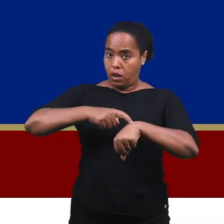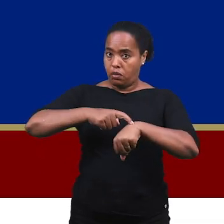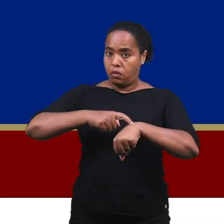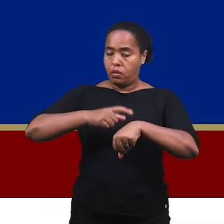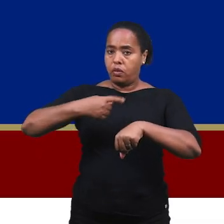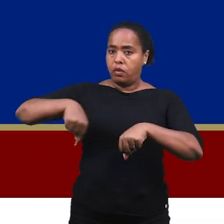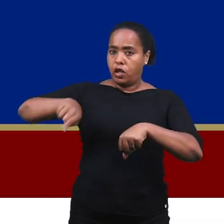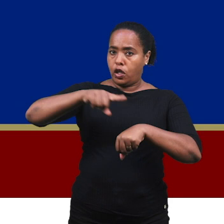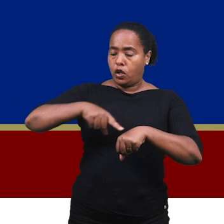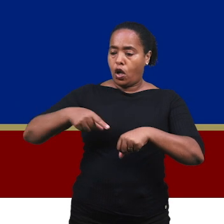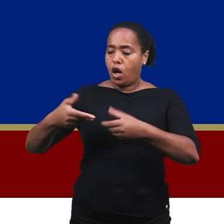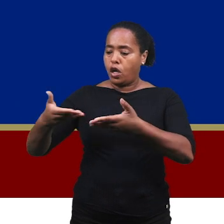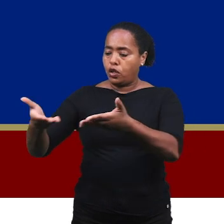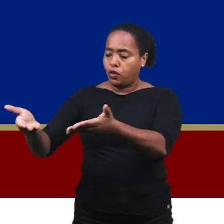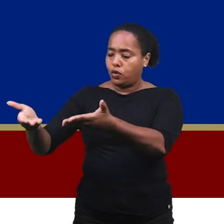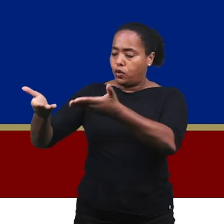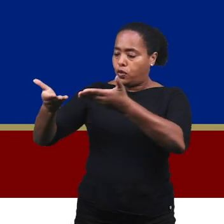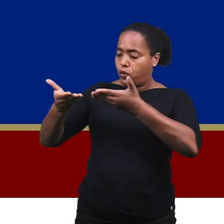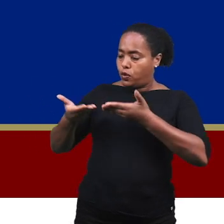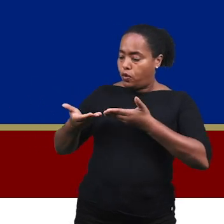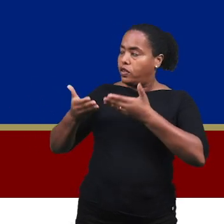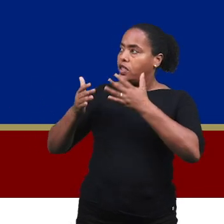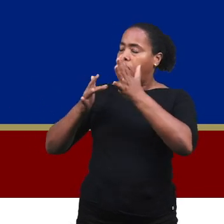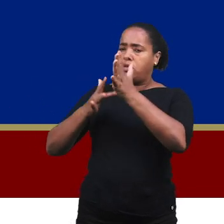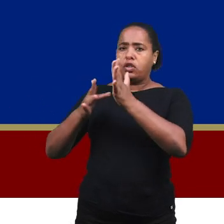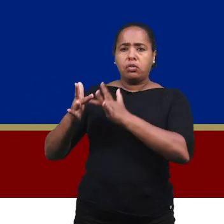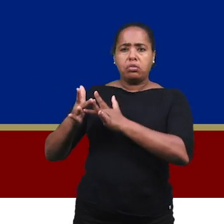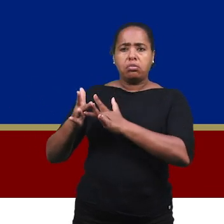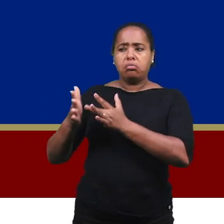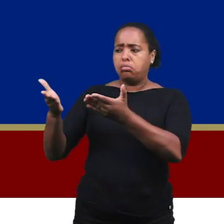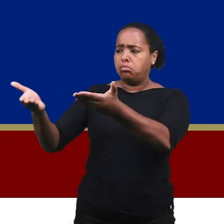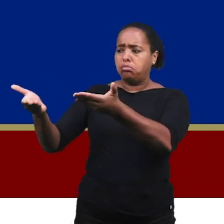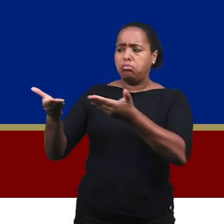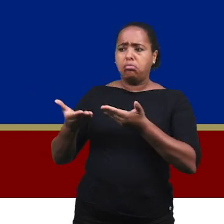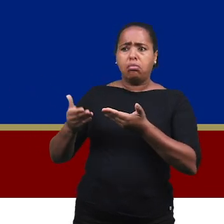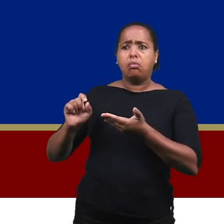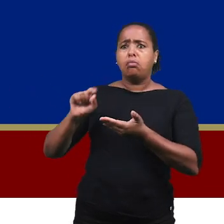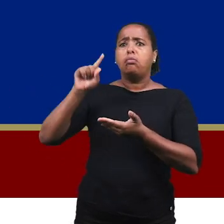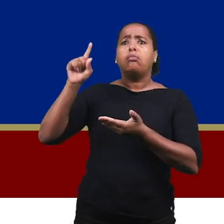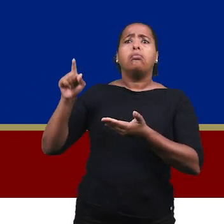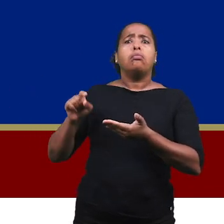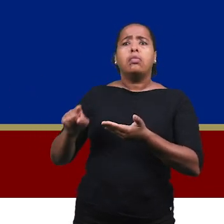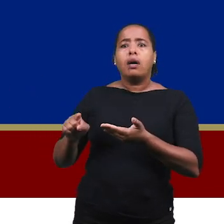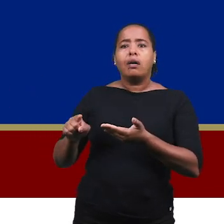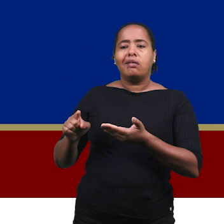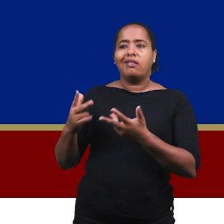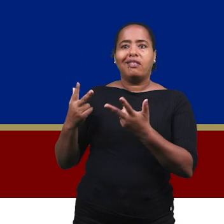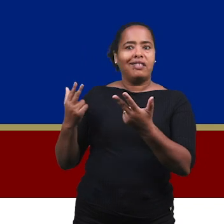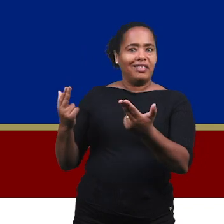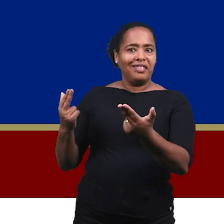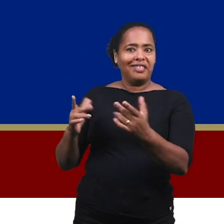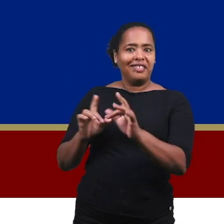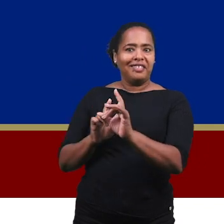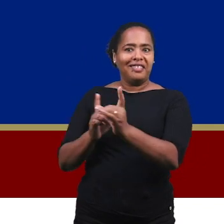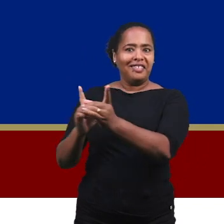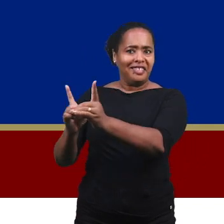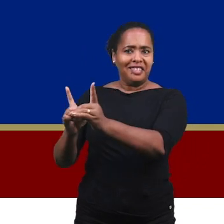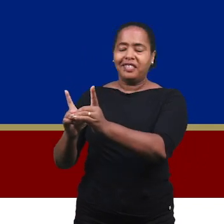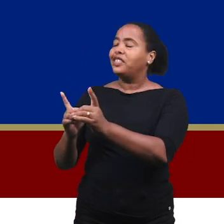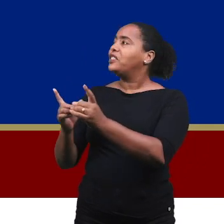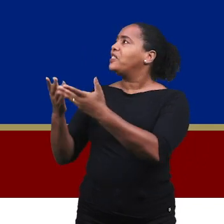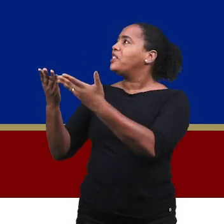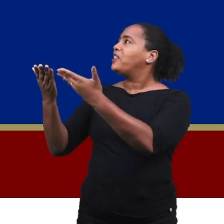следующее. Каждый раз, когда мы приглашаем Иисуса, что это за приглашение? То же